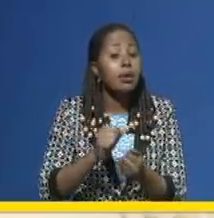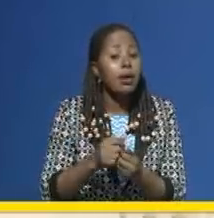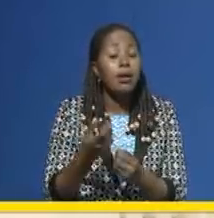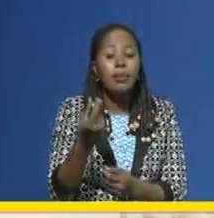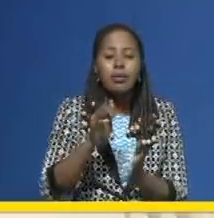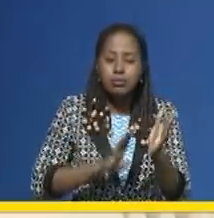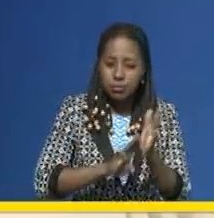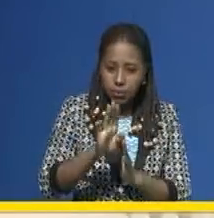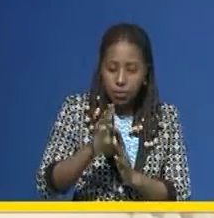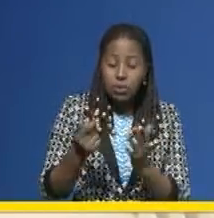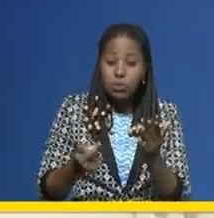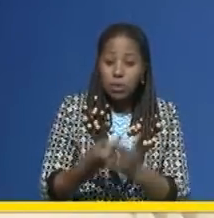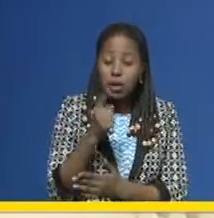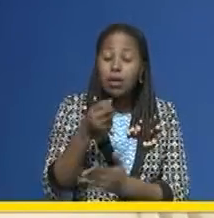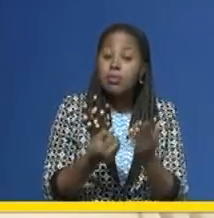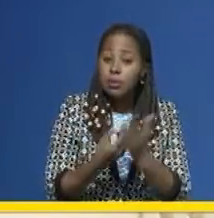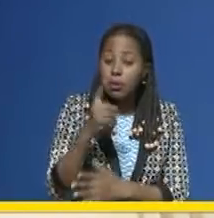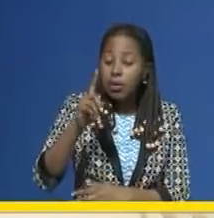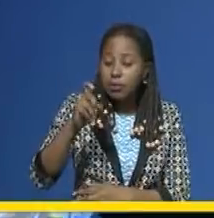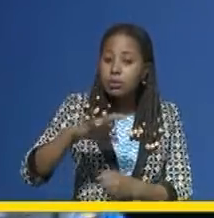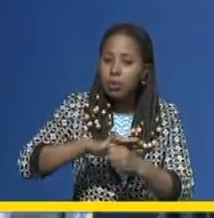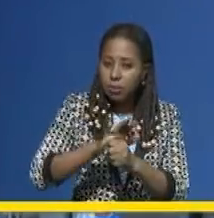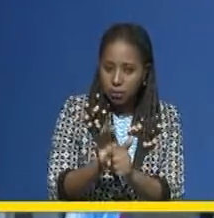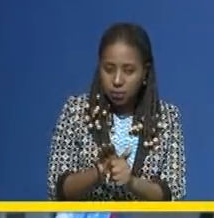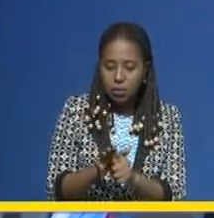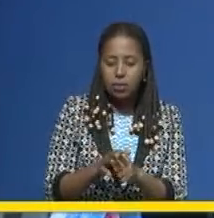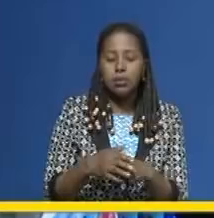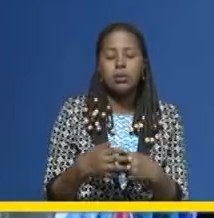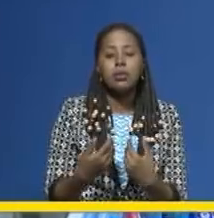vimepanda bei kutokana na mlipuko wa virusi vya korona.